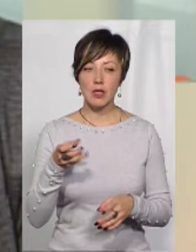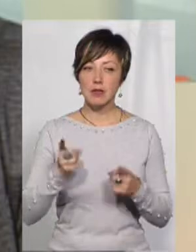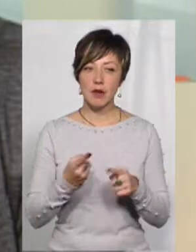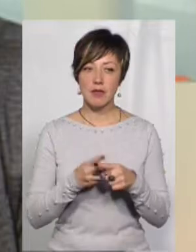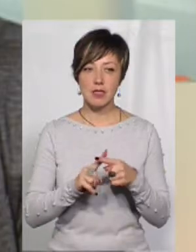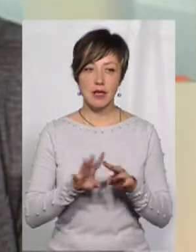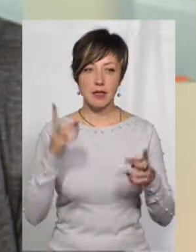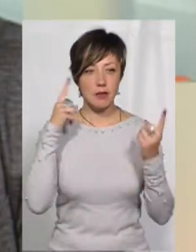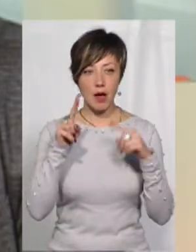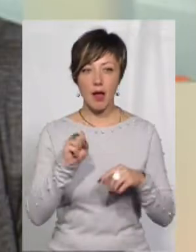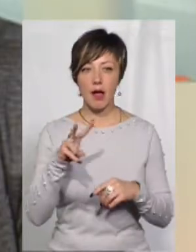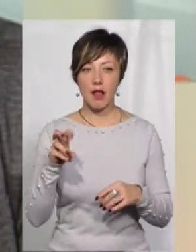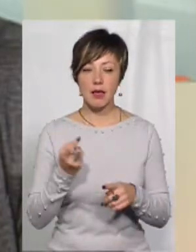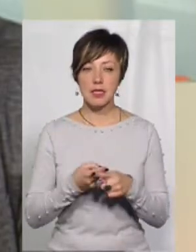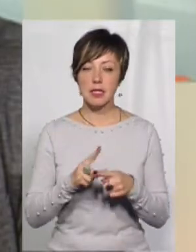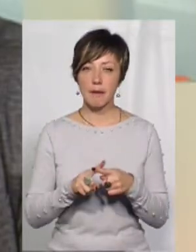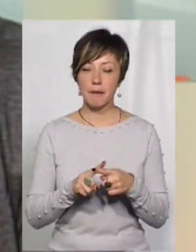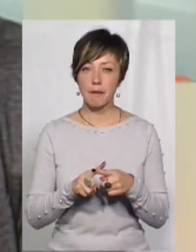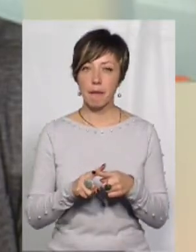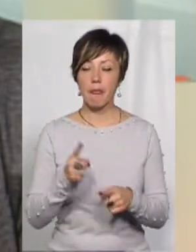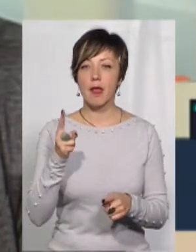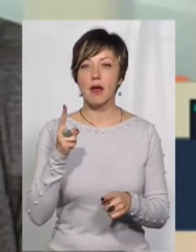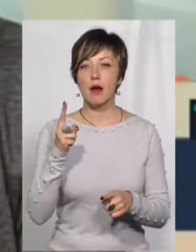насправді це не забаганка, але це